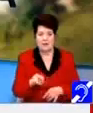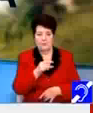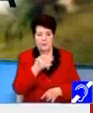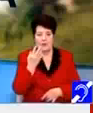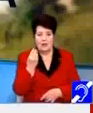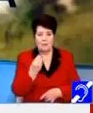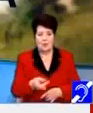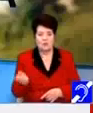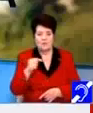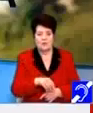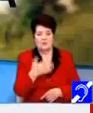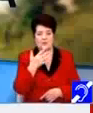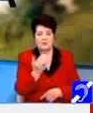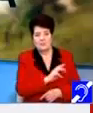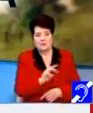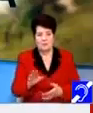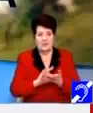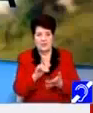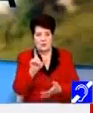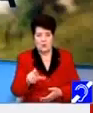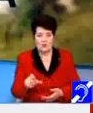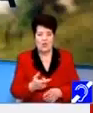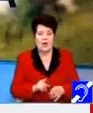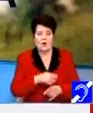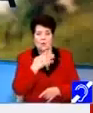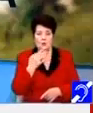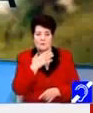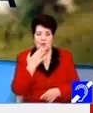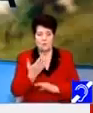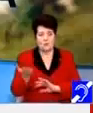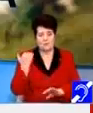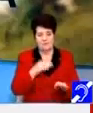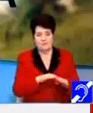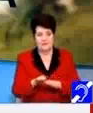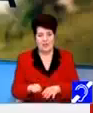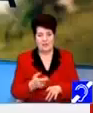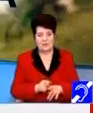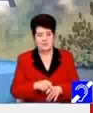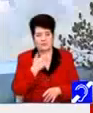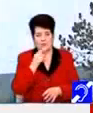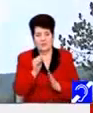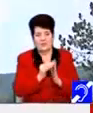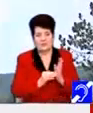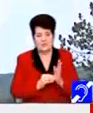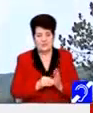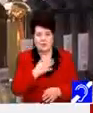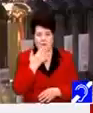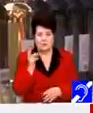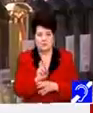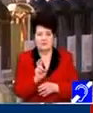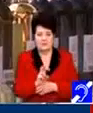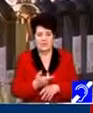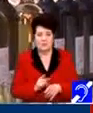Republica Moldova au venit aproape 50.000 de turiști, mult mai mulți decât în perioada similară anului trecut, arată statisticile. Cei mai mulți